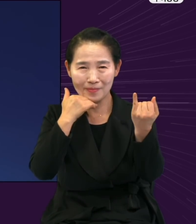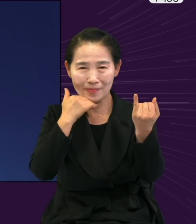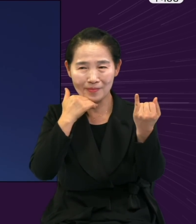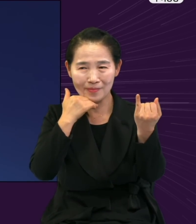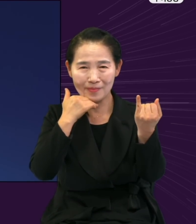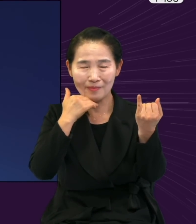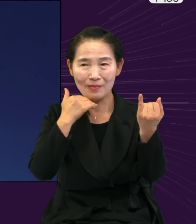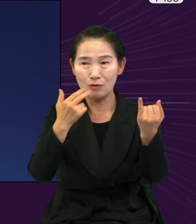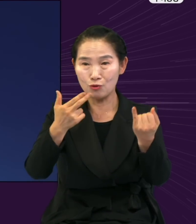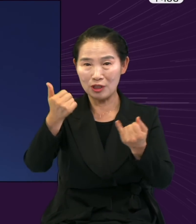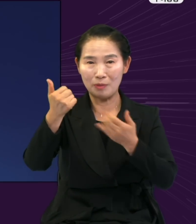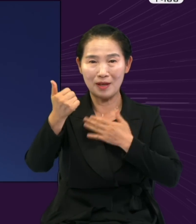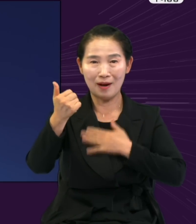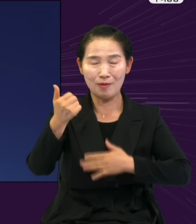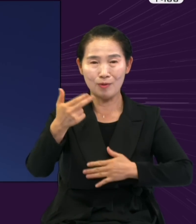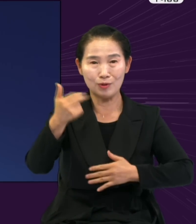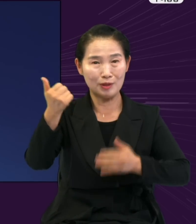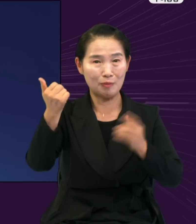시작했습니다.